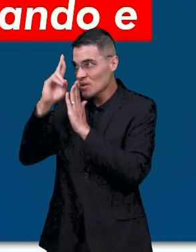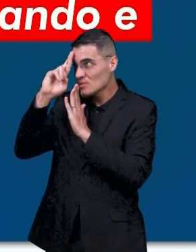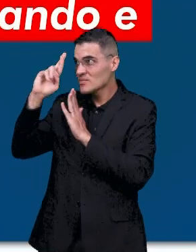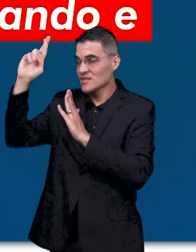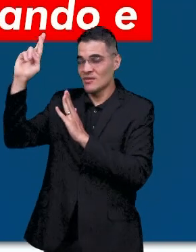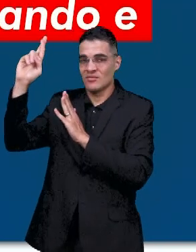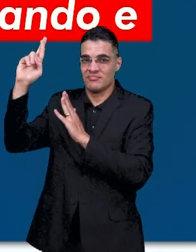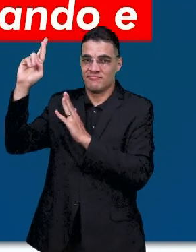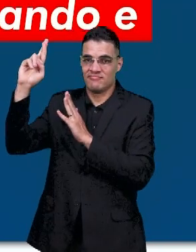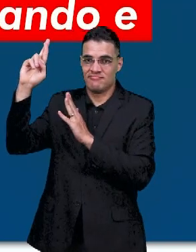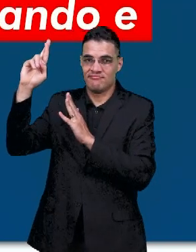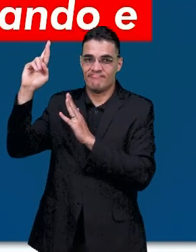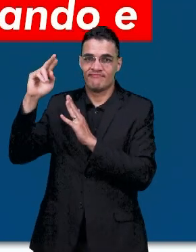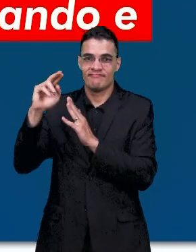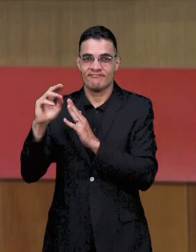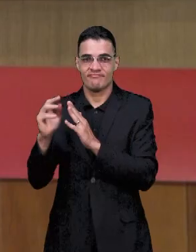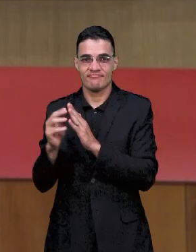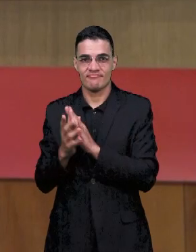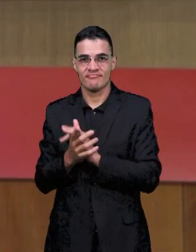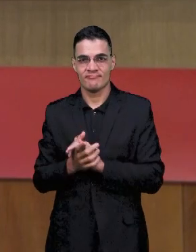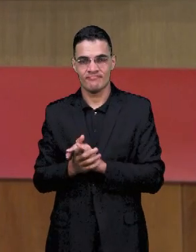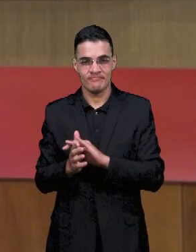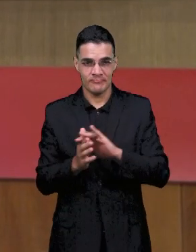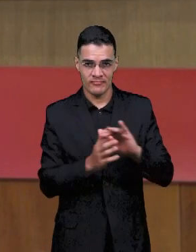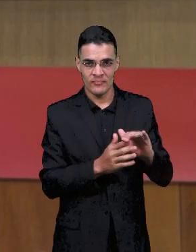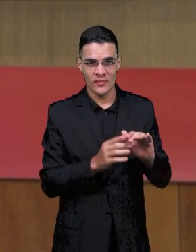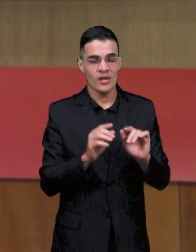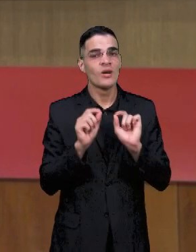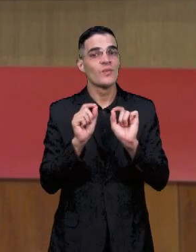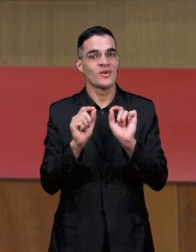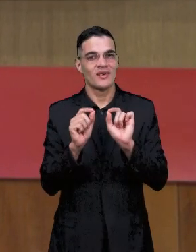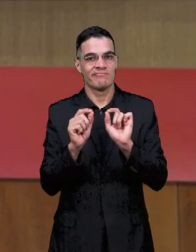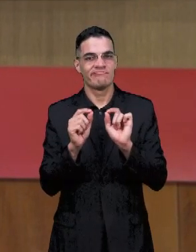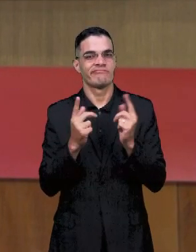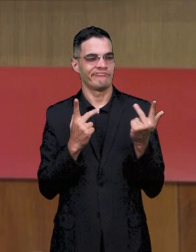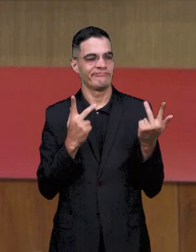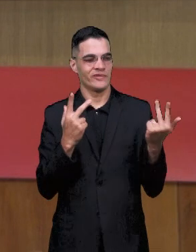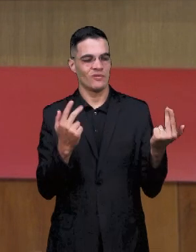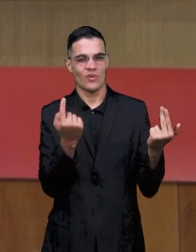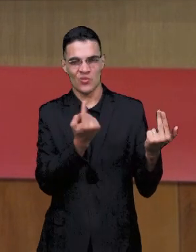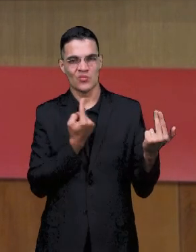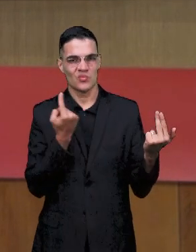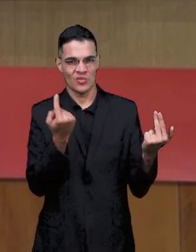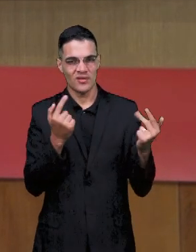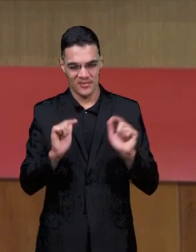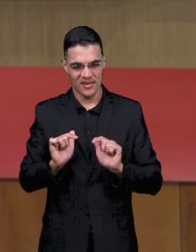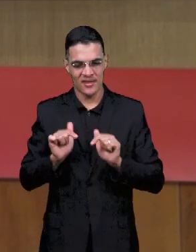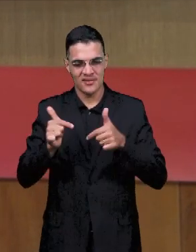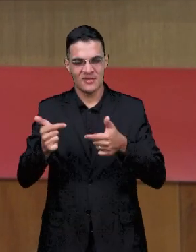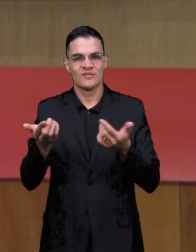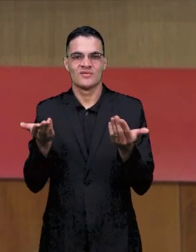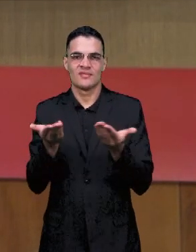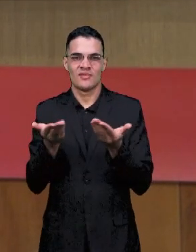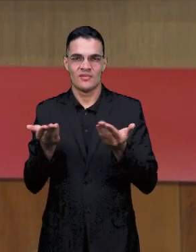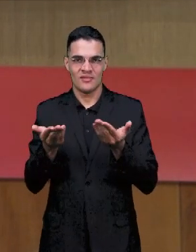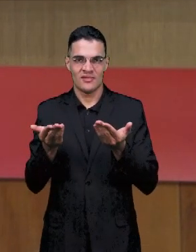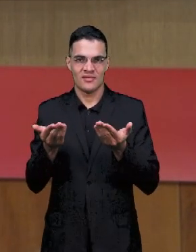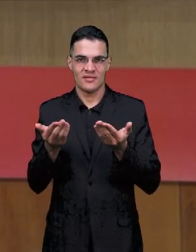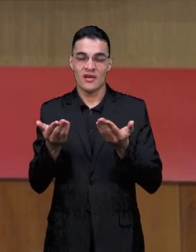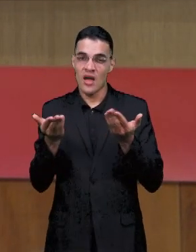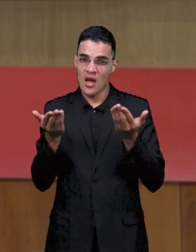постился и молился пред Богом Небесным». Это то, что мы делаем в этот момент. На этом уроке мы дадим некоторые